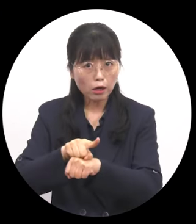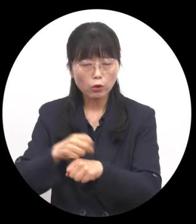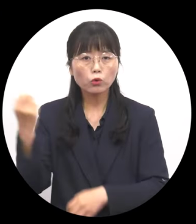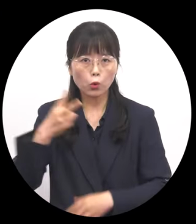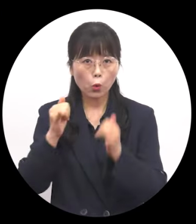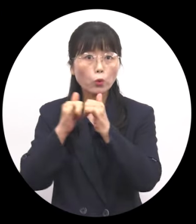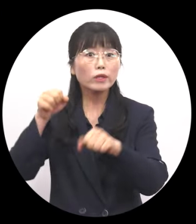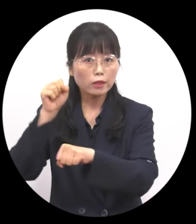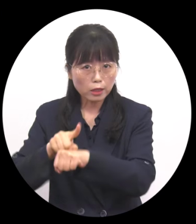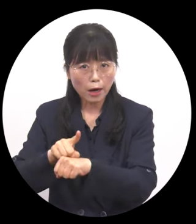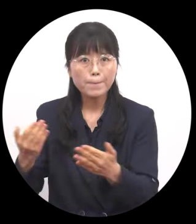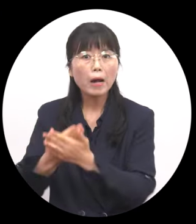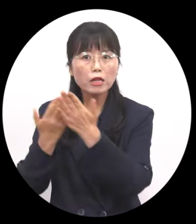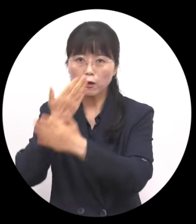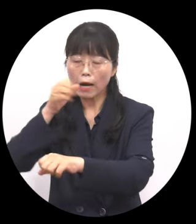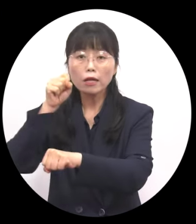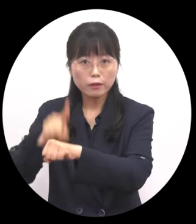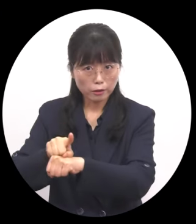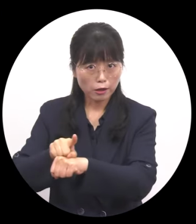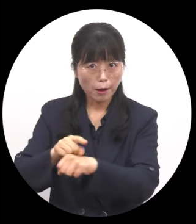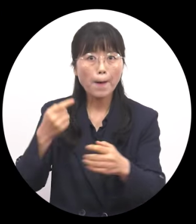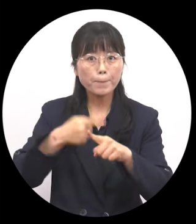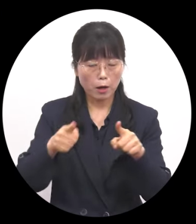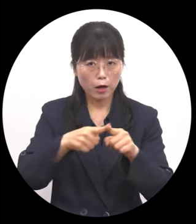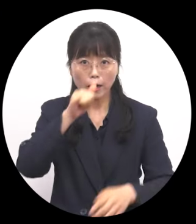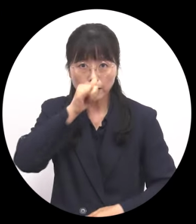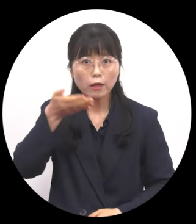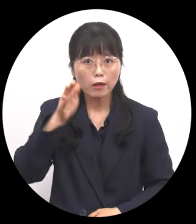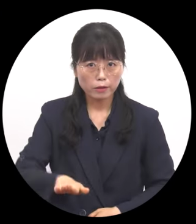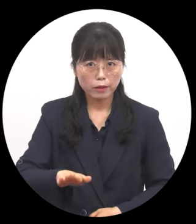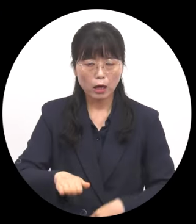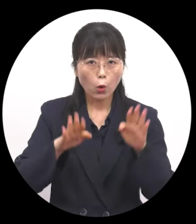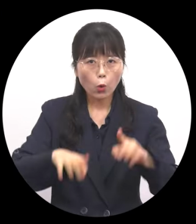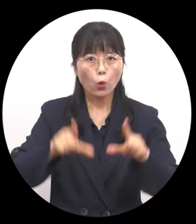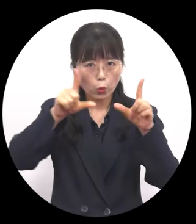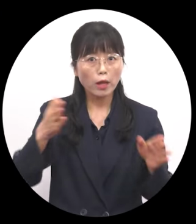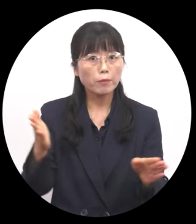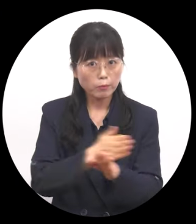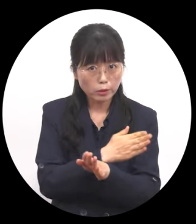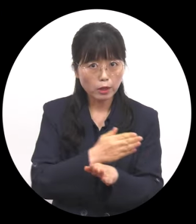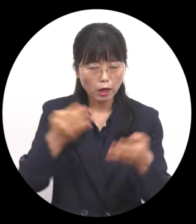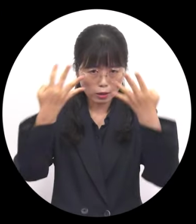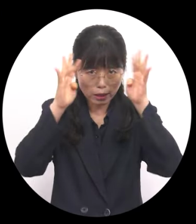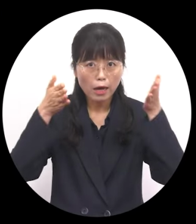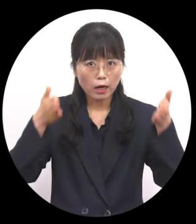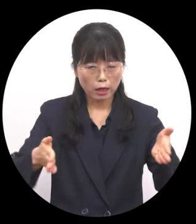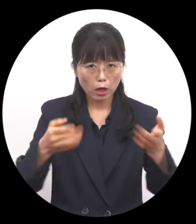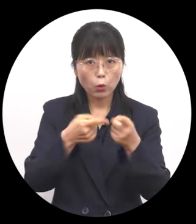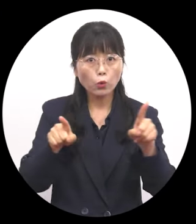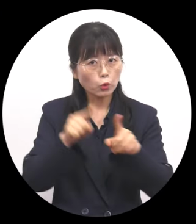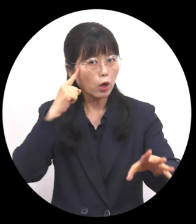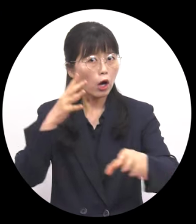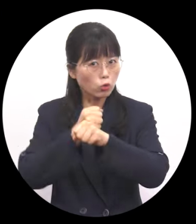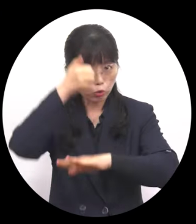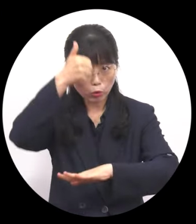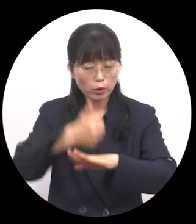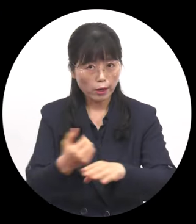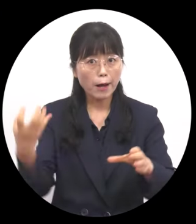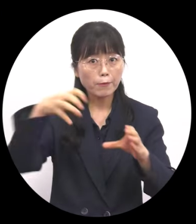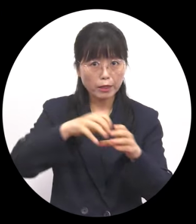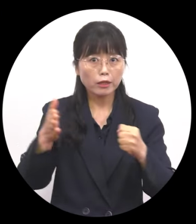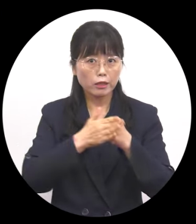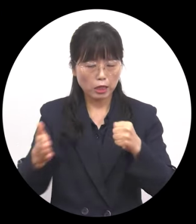다음에 인성, 발전 가능성으로 저희가 평가를 했었는데 올해부터는 대학 간의 공동연구 결과를